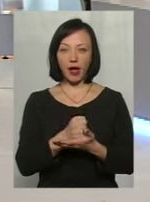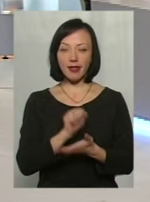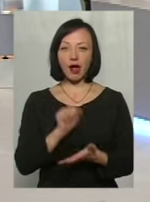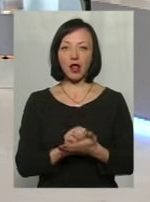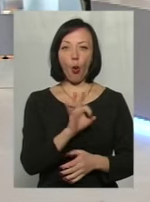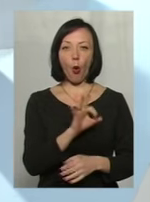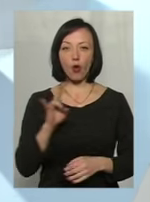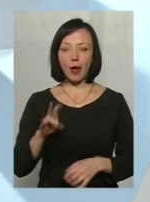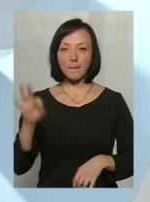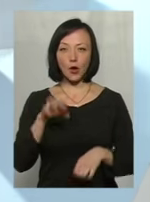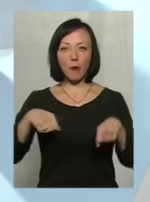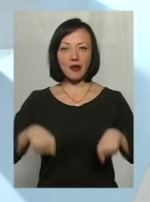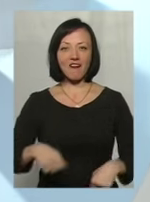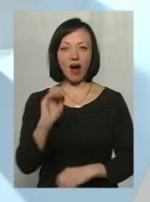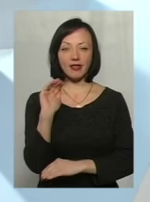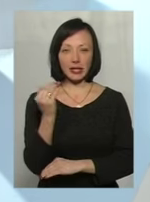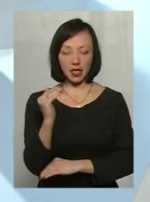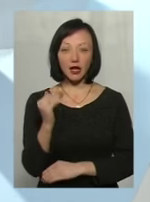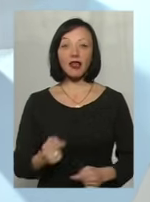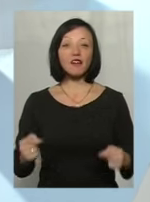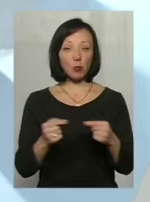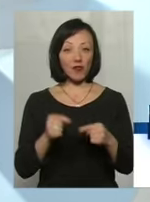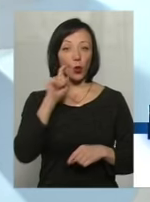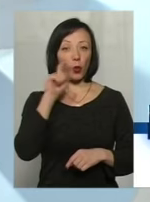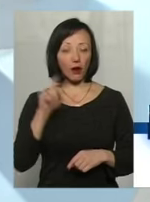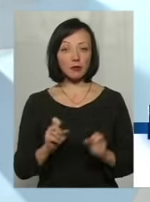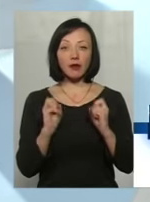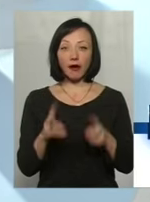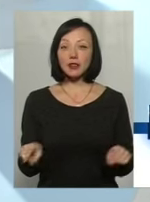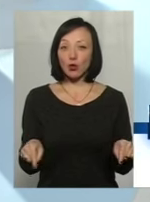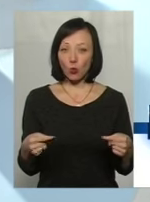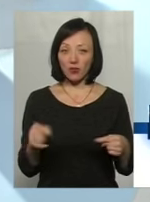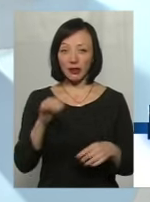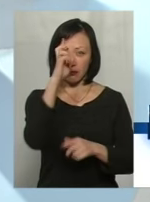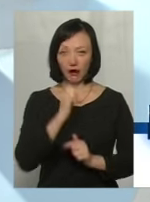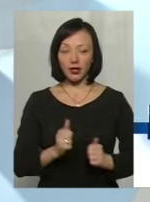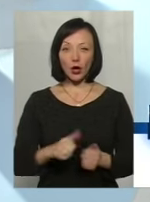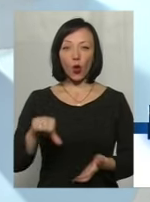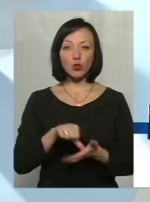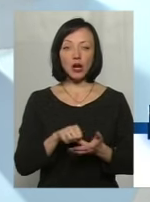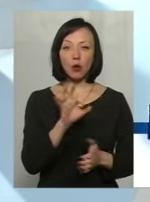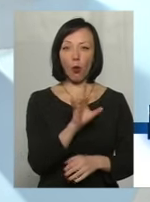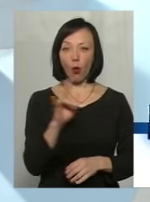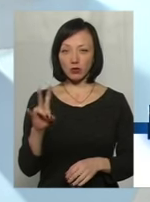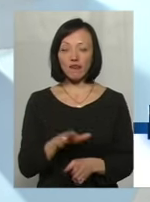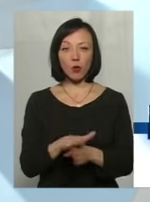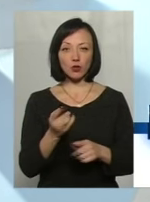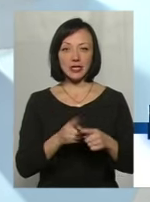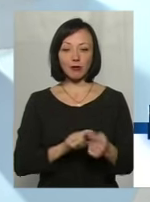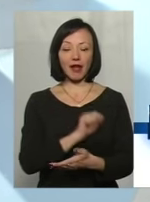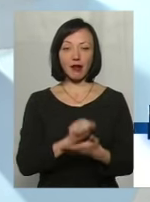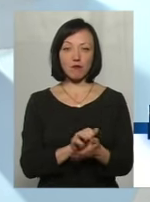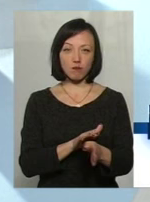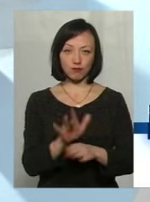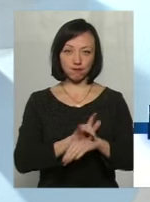дитини. Відповідно, Україна як засновник і країна-учасник ООН дотримується цієї декларації, яка в повній мірі